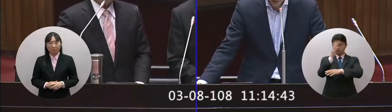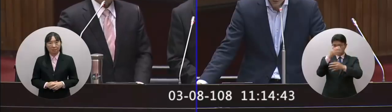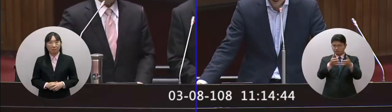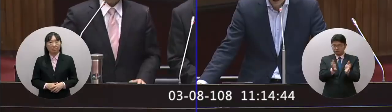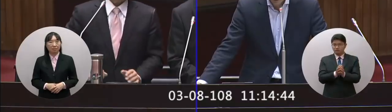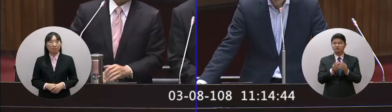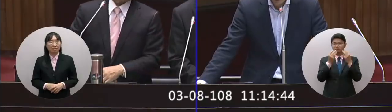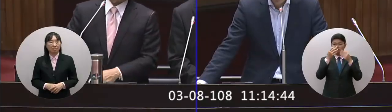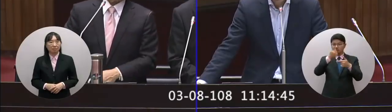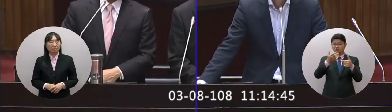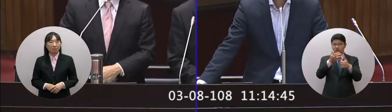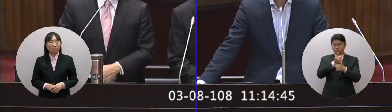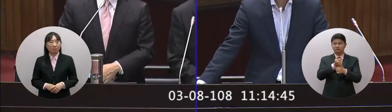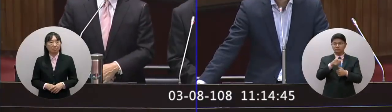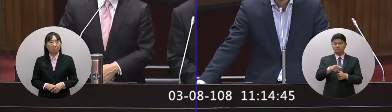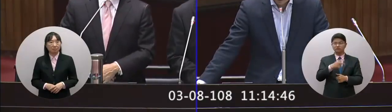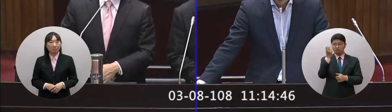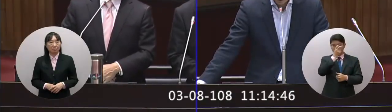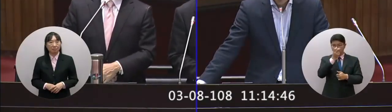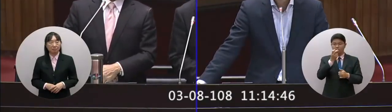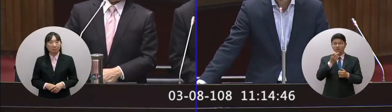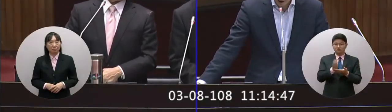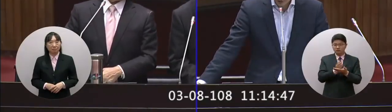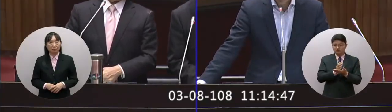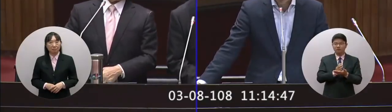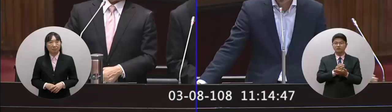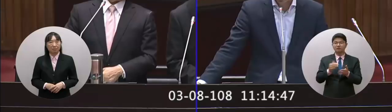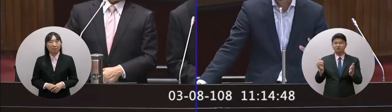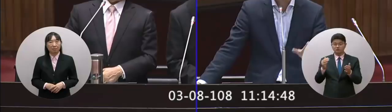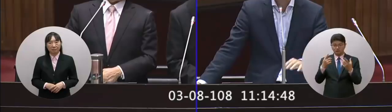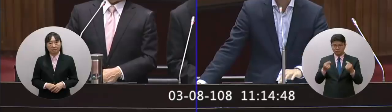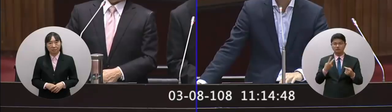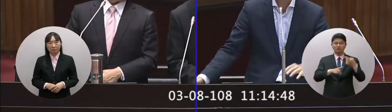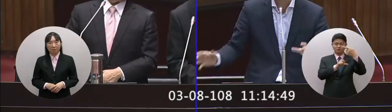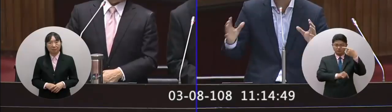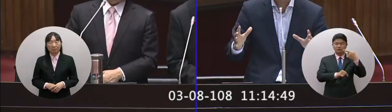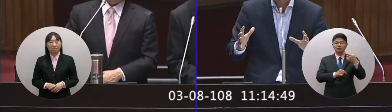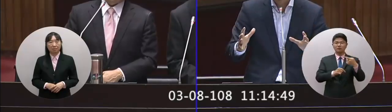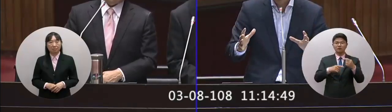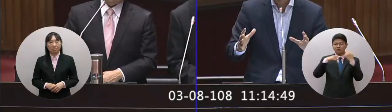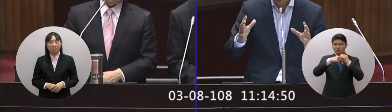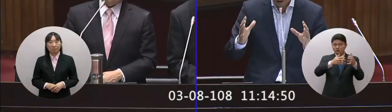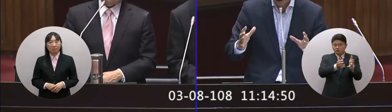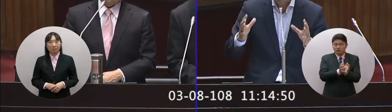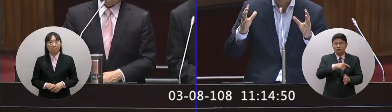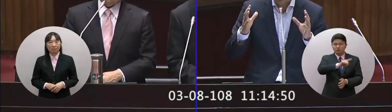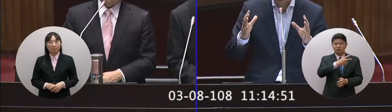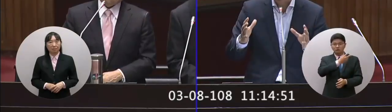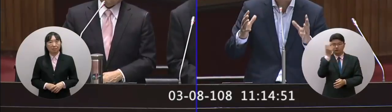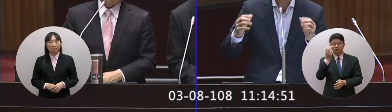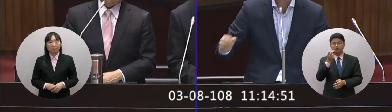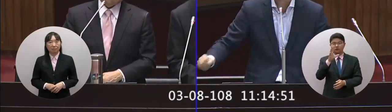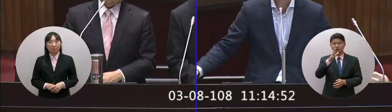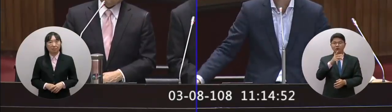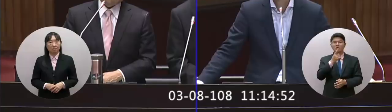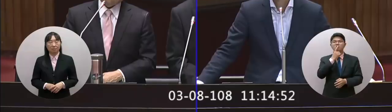部营建署海岸审查委员会要通过审查，但在1月的时候，研究团队在新建区发现了